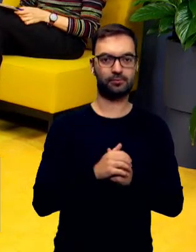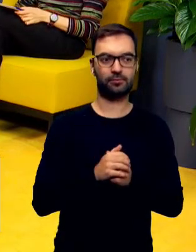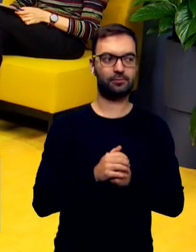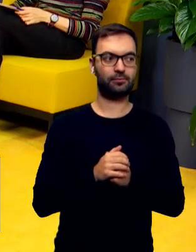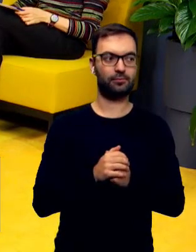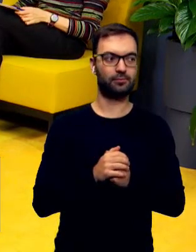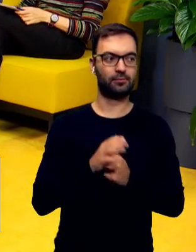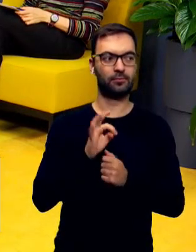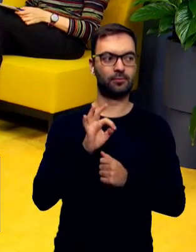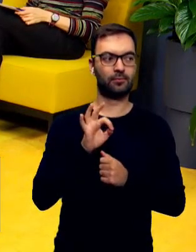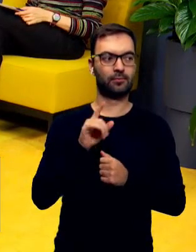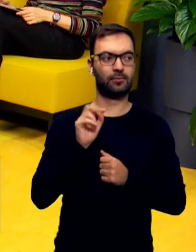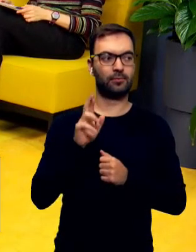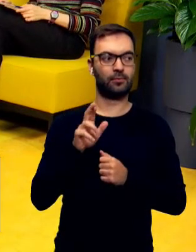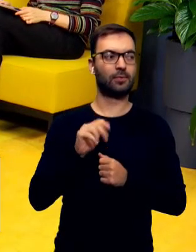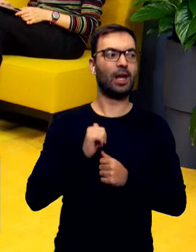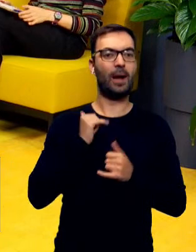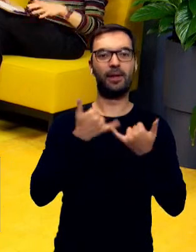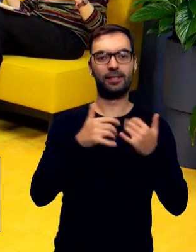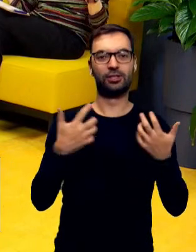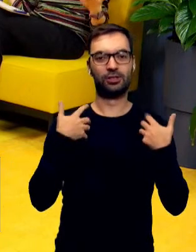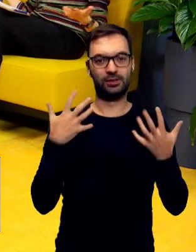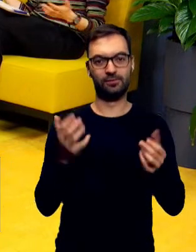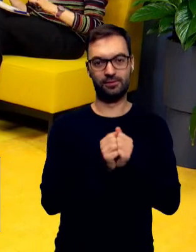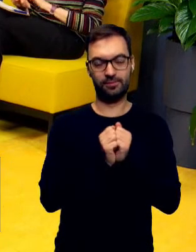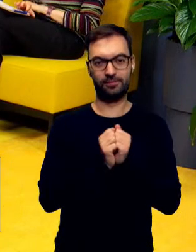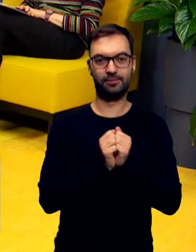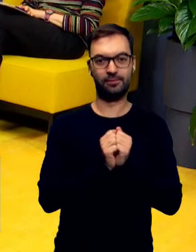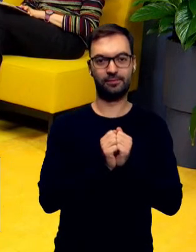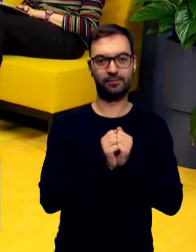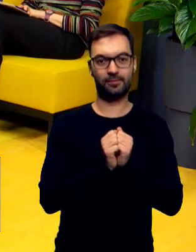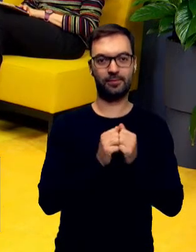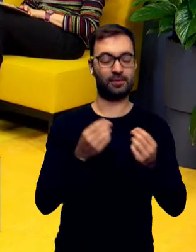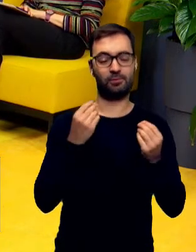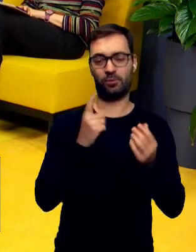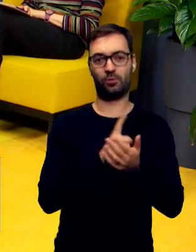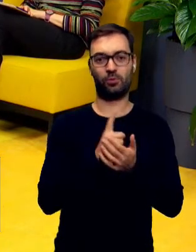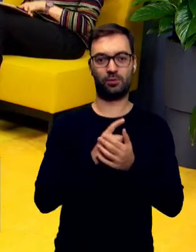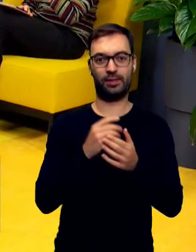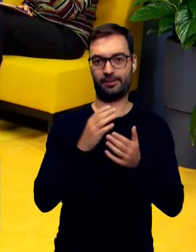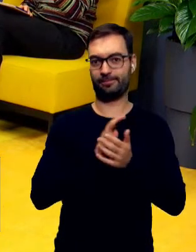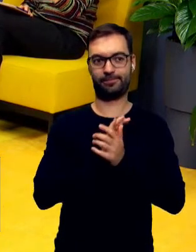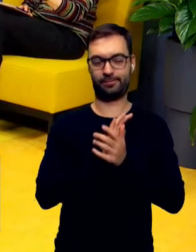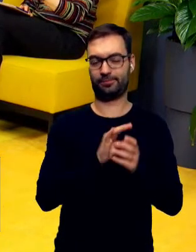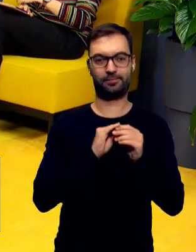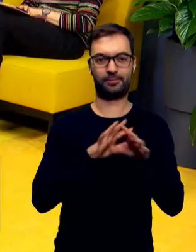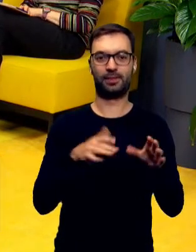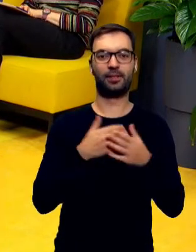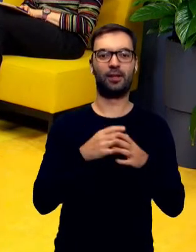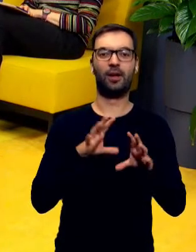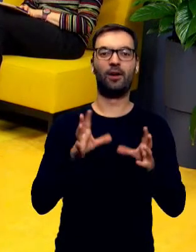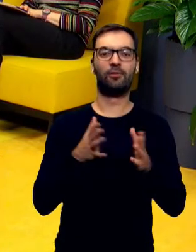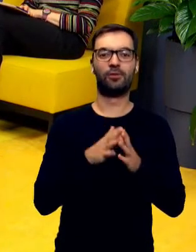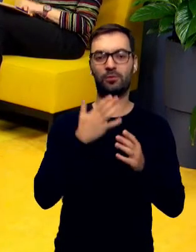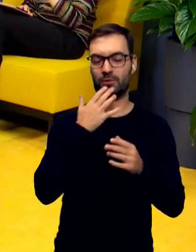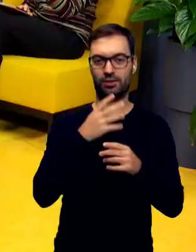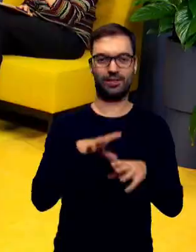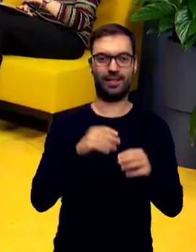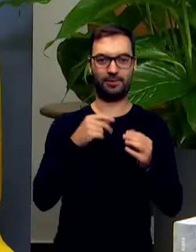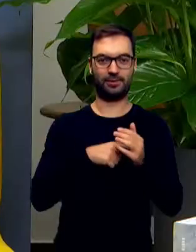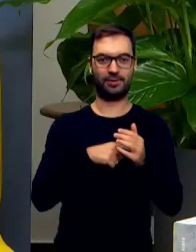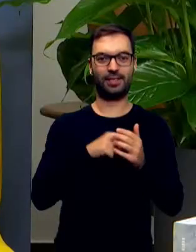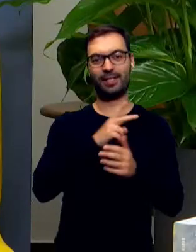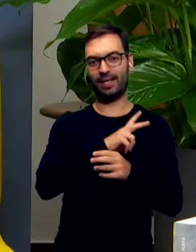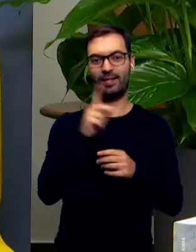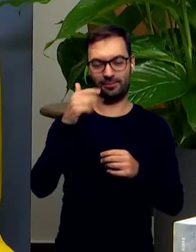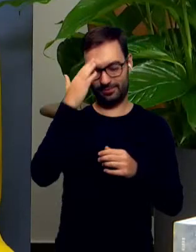Czyli topr, żeby inni mogli przeżyć, to jest fantastyczny sukces, bestseller, więc to wszystko, co powiedziałam na początku, że każdy powinien przeczytać, to